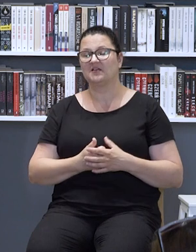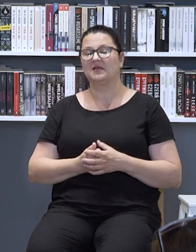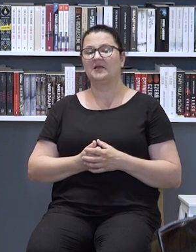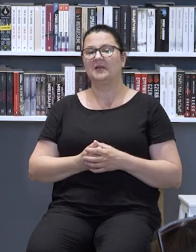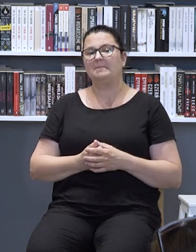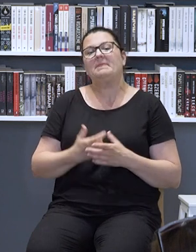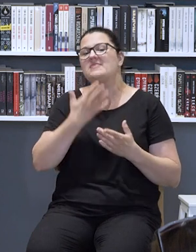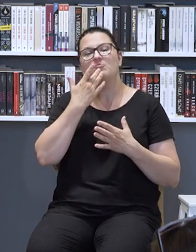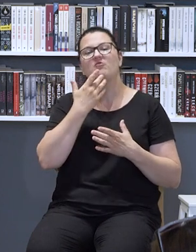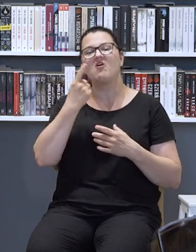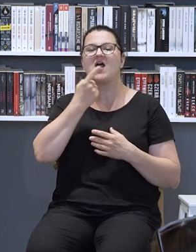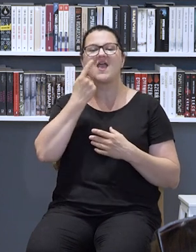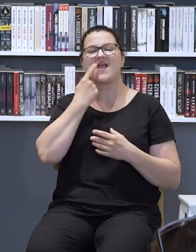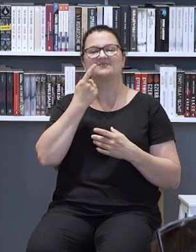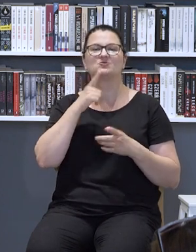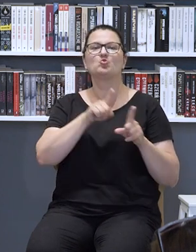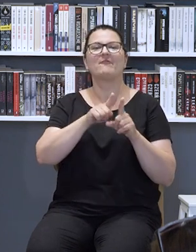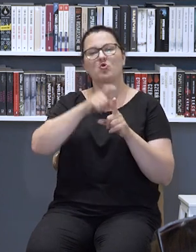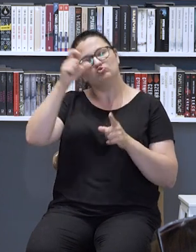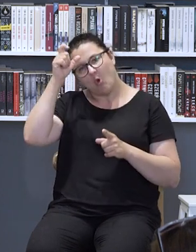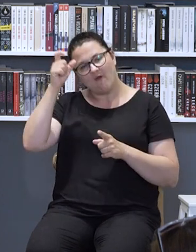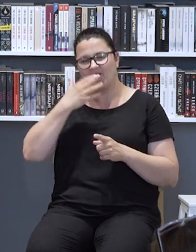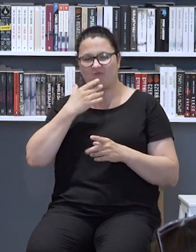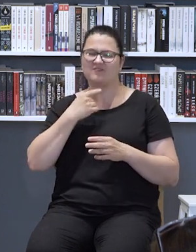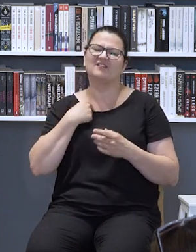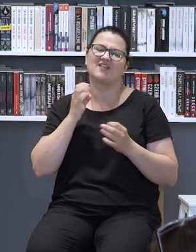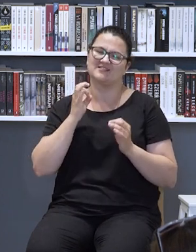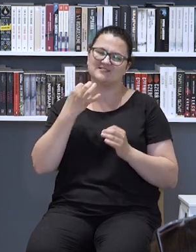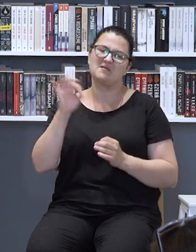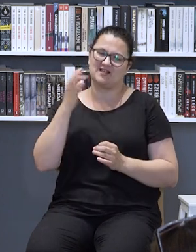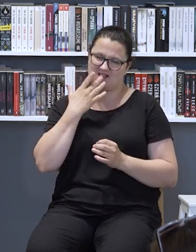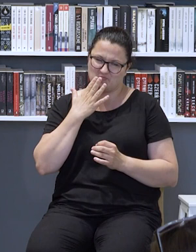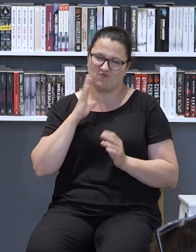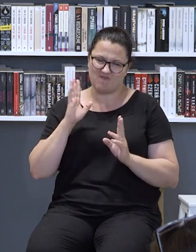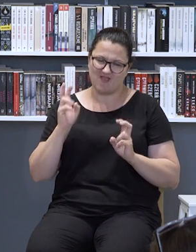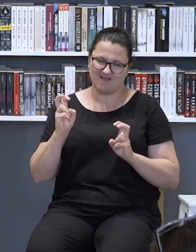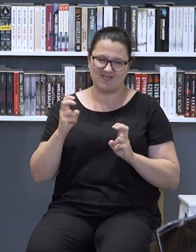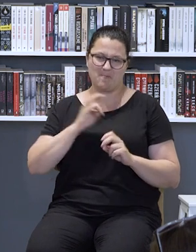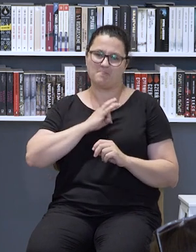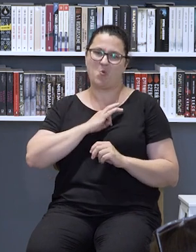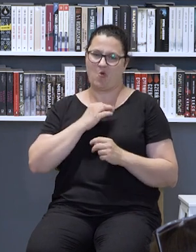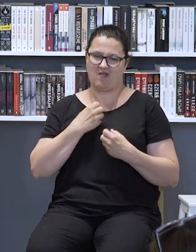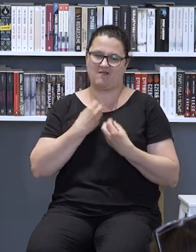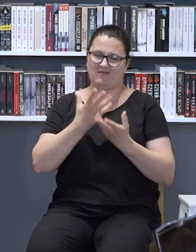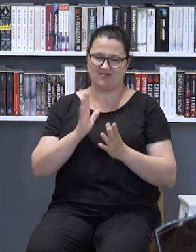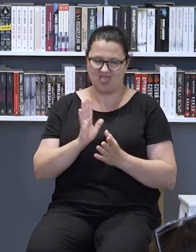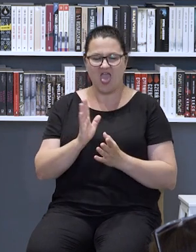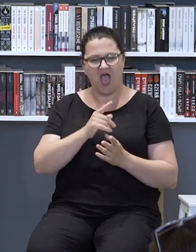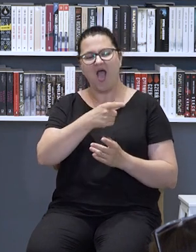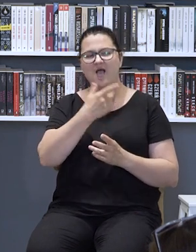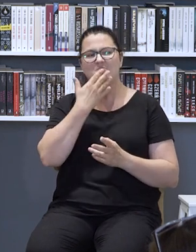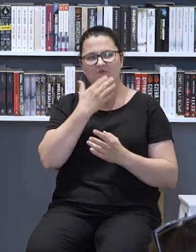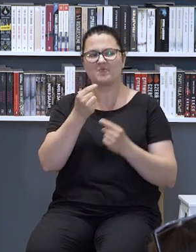No znaczy nie mówią ludzkim językiem. Ja teraz ironizuję, prawda? To nie są moje słowa. Oni nie mają